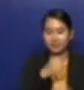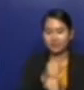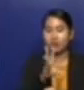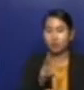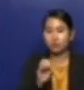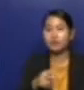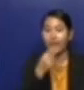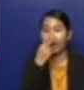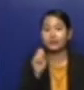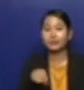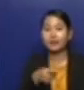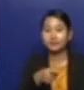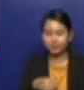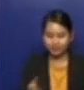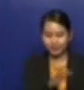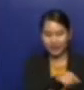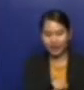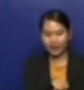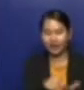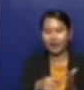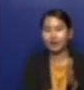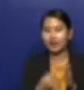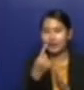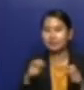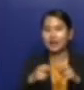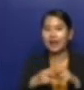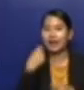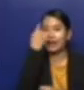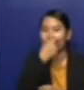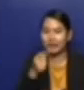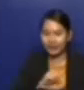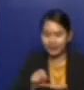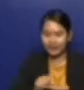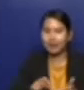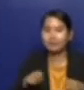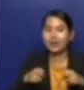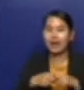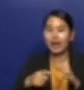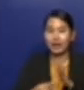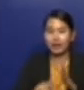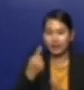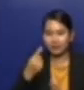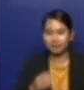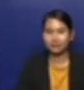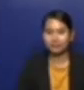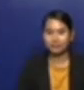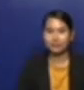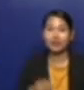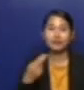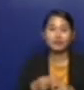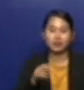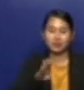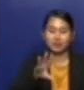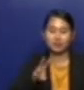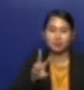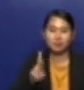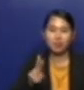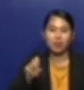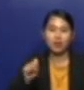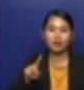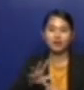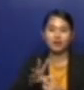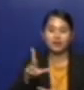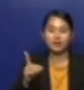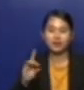ก็เห็นมันมีปัญหามาตั้งแต่คนเขียนดร.บวรศักดิ์ผมไม่เอ่ยนามสกุล